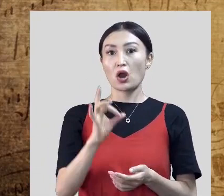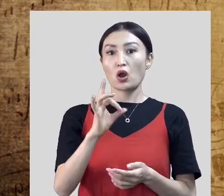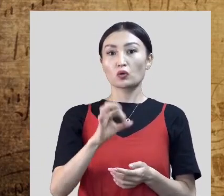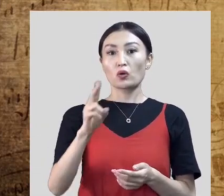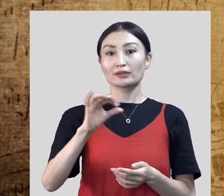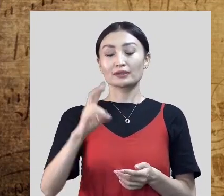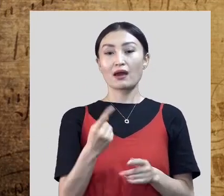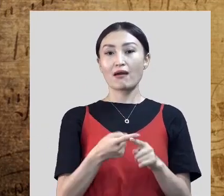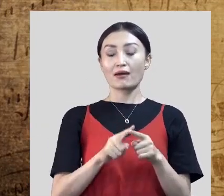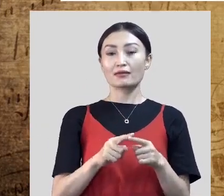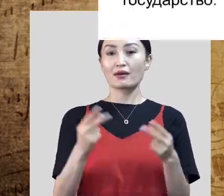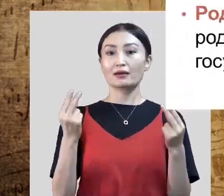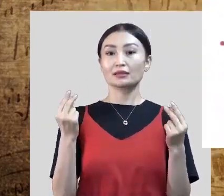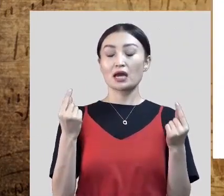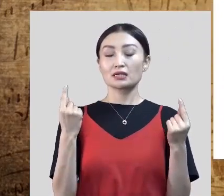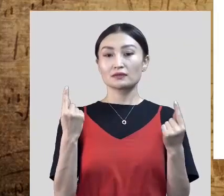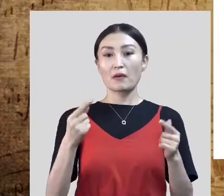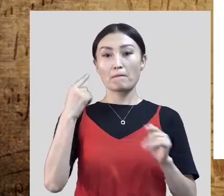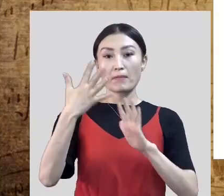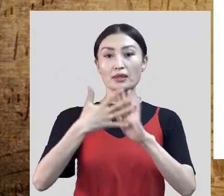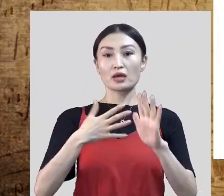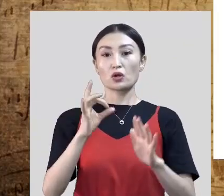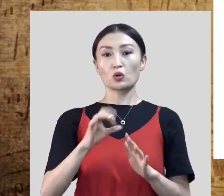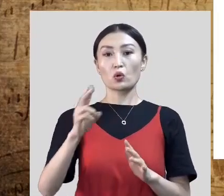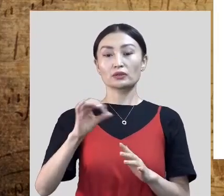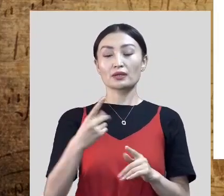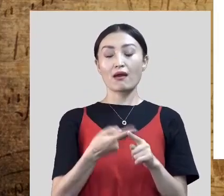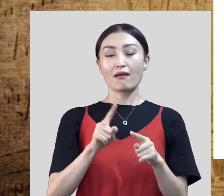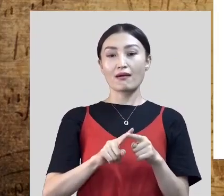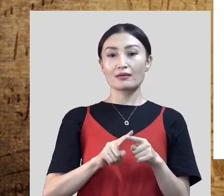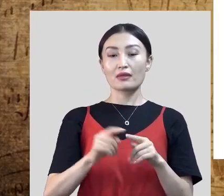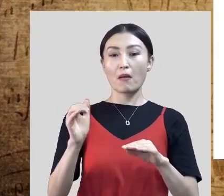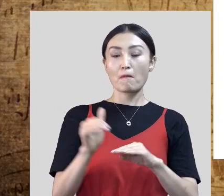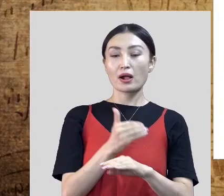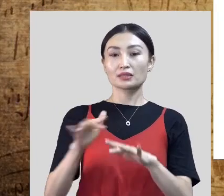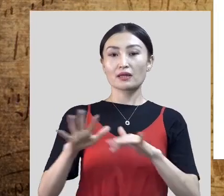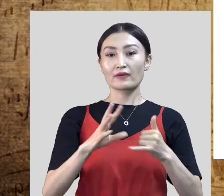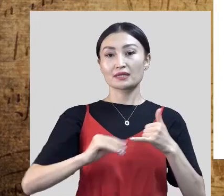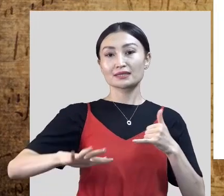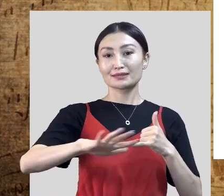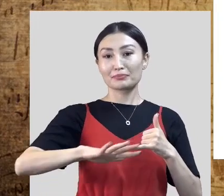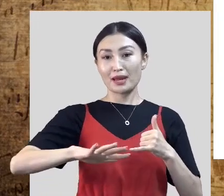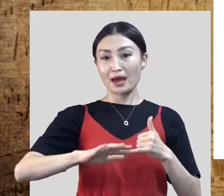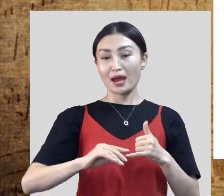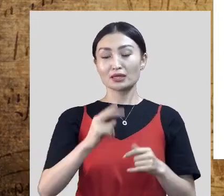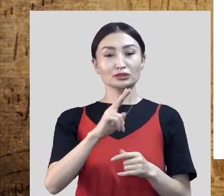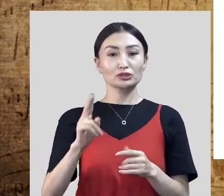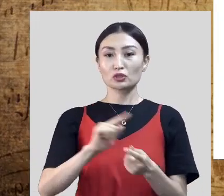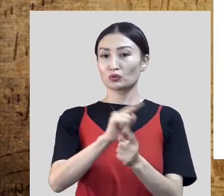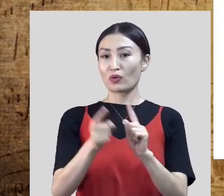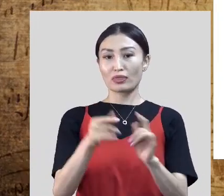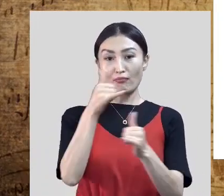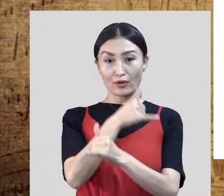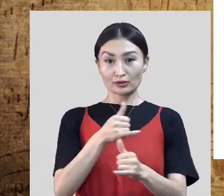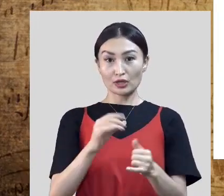Родина – это священное для всех людей понятие. Родина – это благословенная священная земля, которую ни на что не